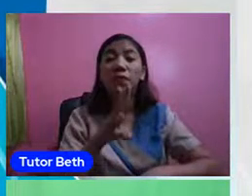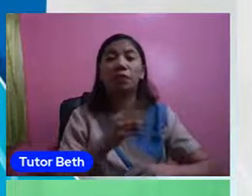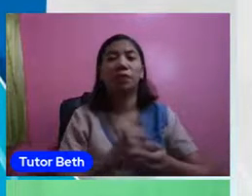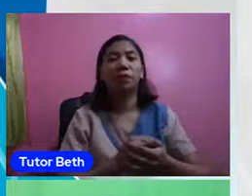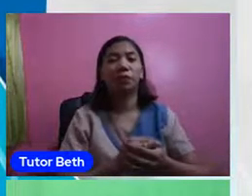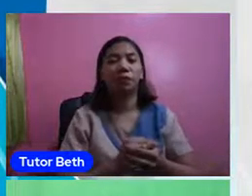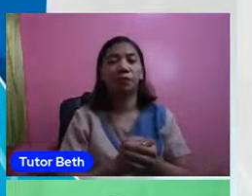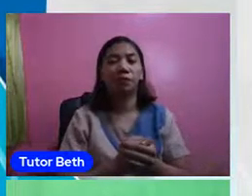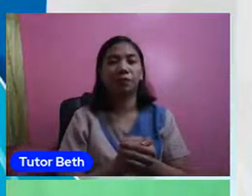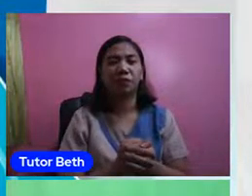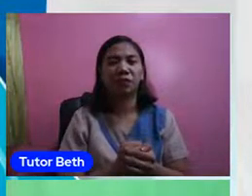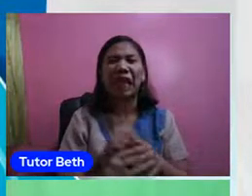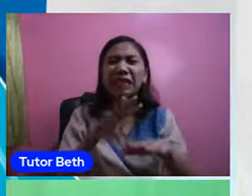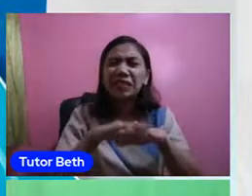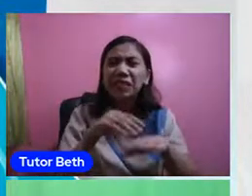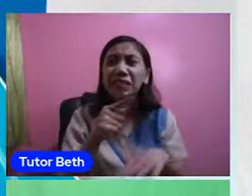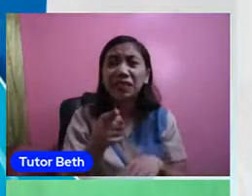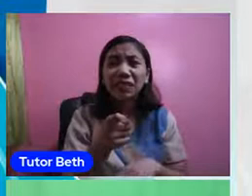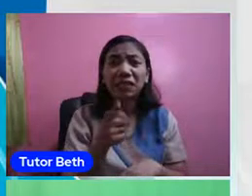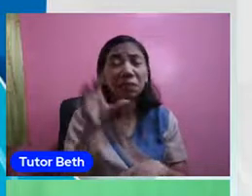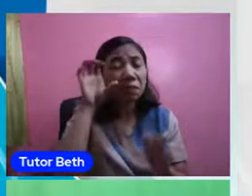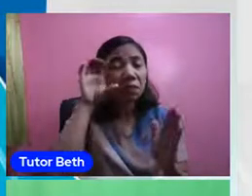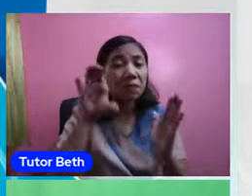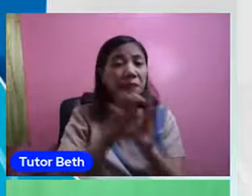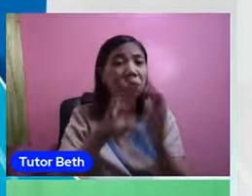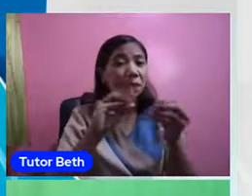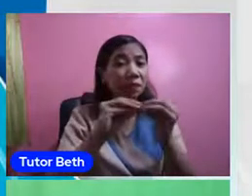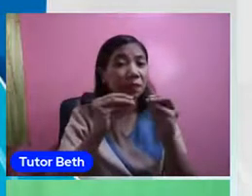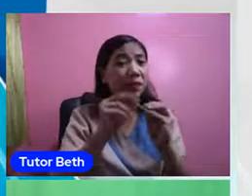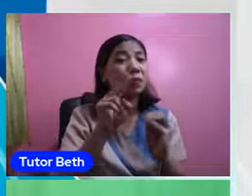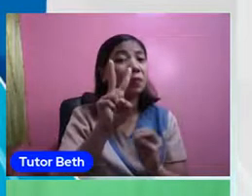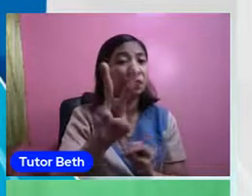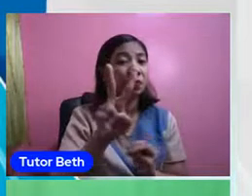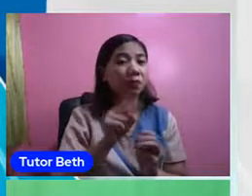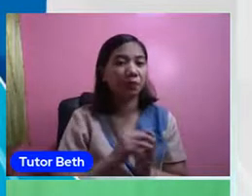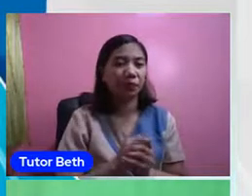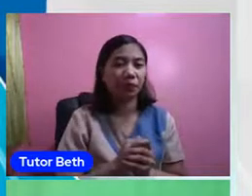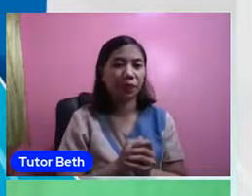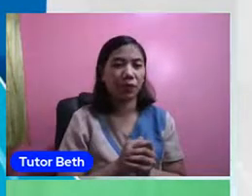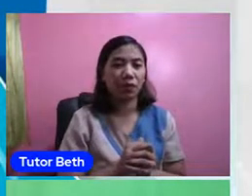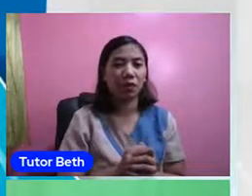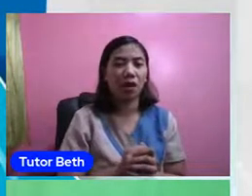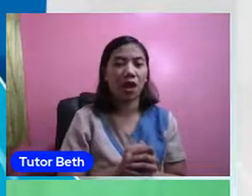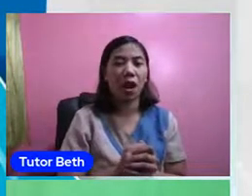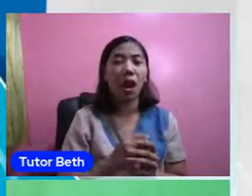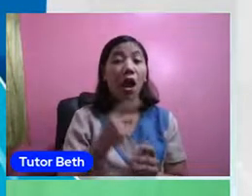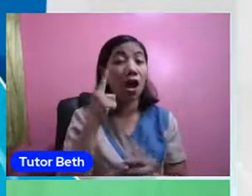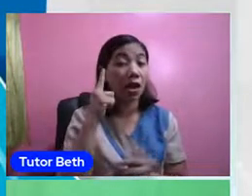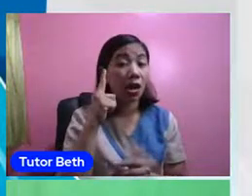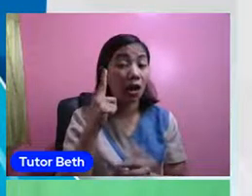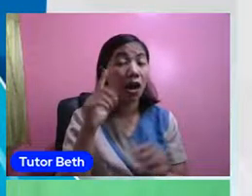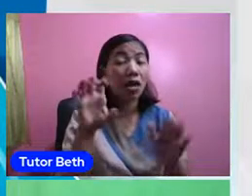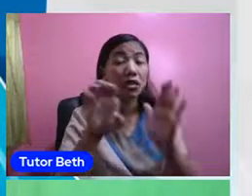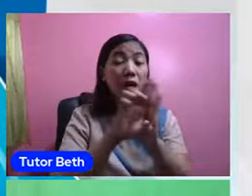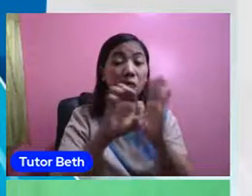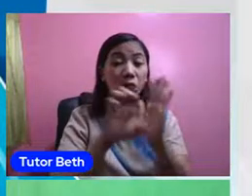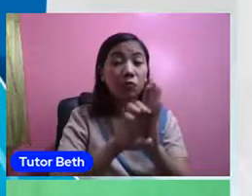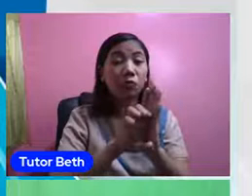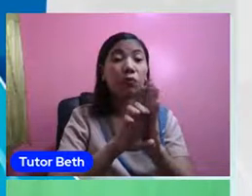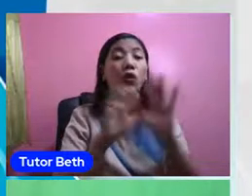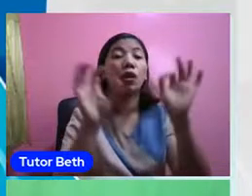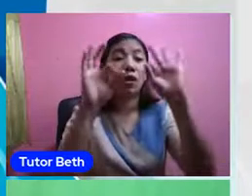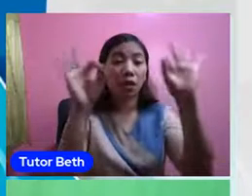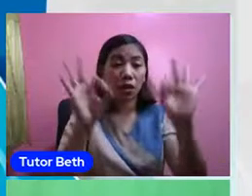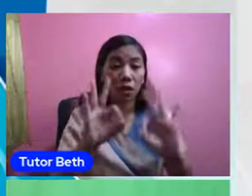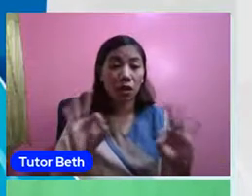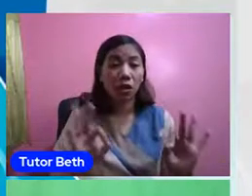Ano kayang tawag natin dyan? Okay. Siya ay isang anyong tubig. Pero anong klaseng anyong tubig ang